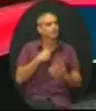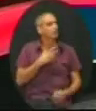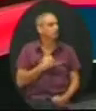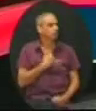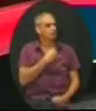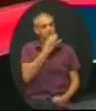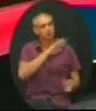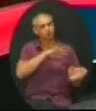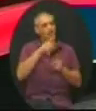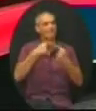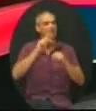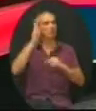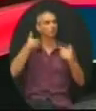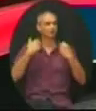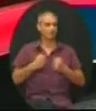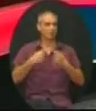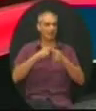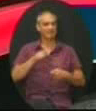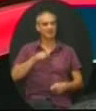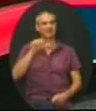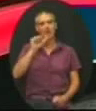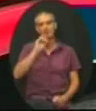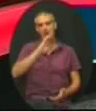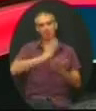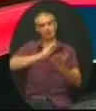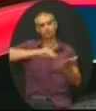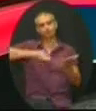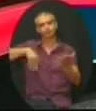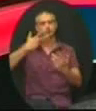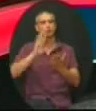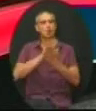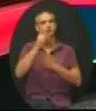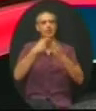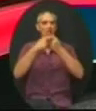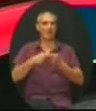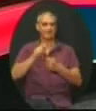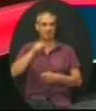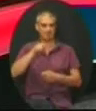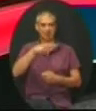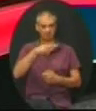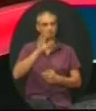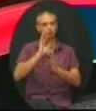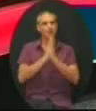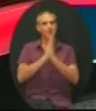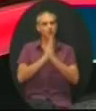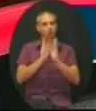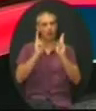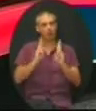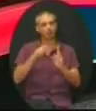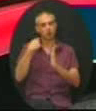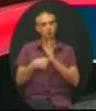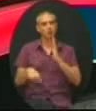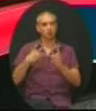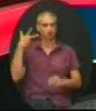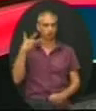אותך על ועדת חוץ וביטחון של הכנסת. כן. חבר הכנסת אראל מרגלית החתים היום 13 חברי כנסת על בקשה לעצור את כל עסקת הרכש